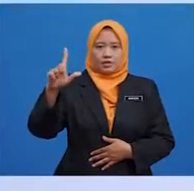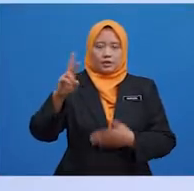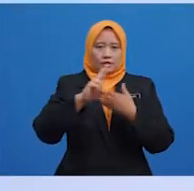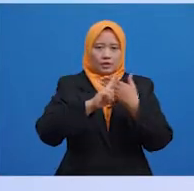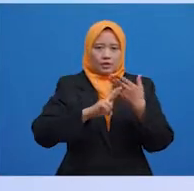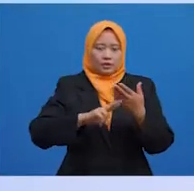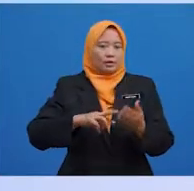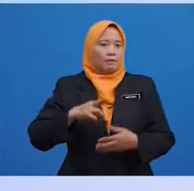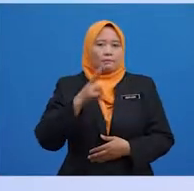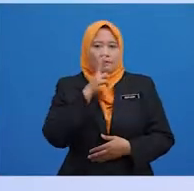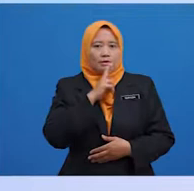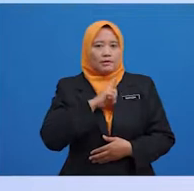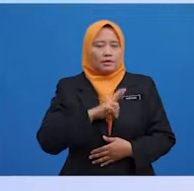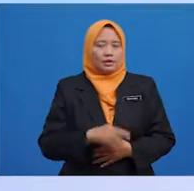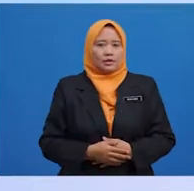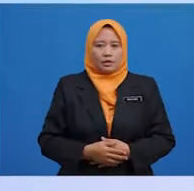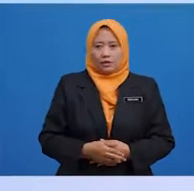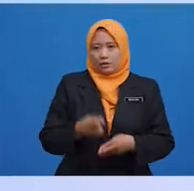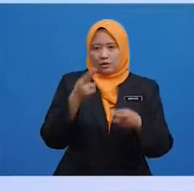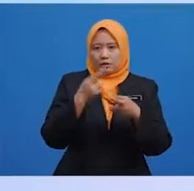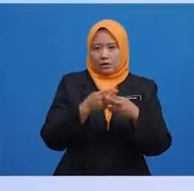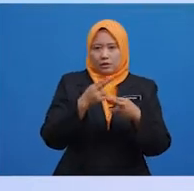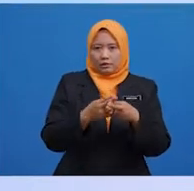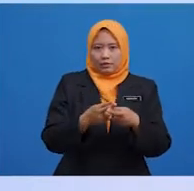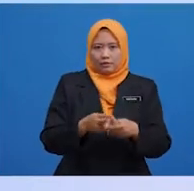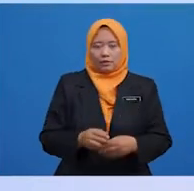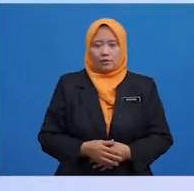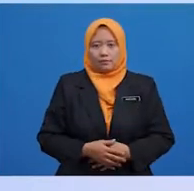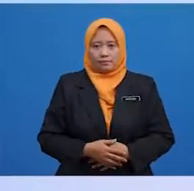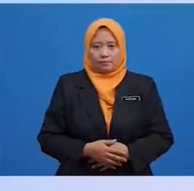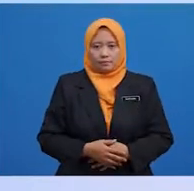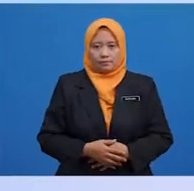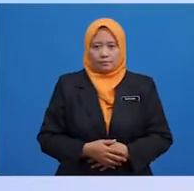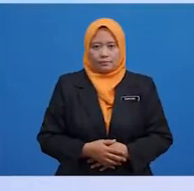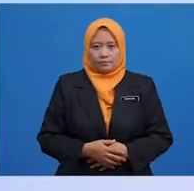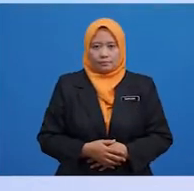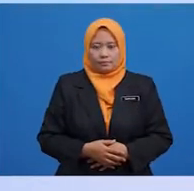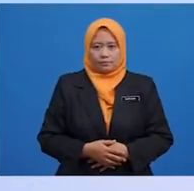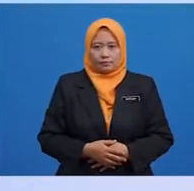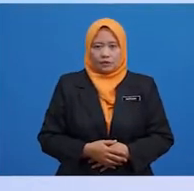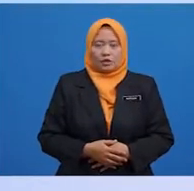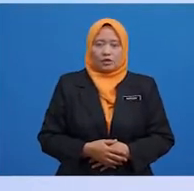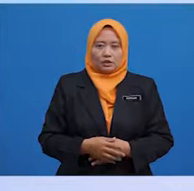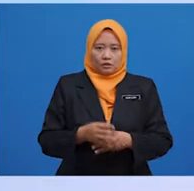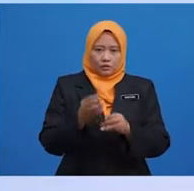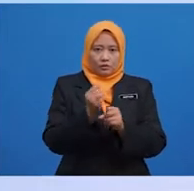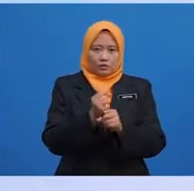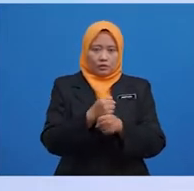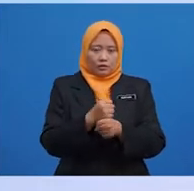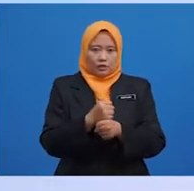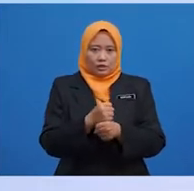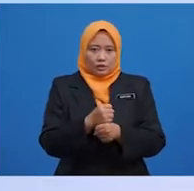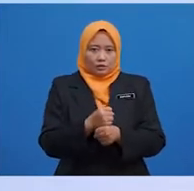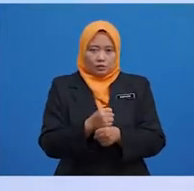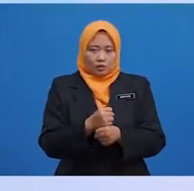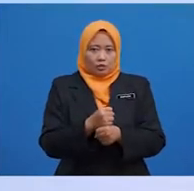darah merah atau juga dikenali sebagai eritrosit. Ia terbentuk cakera